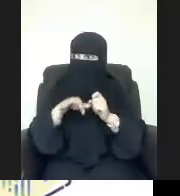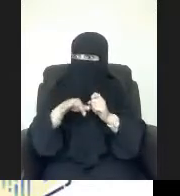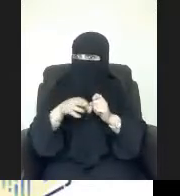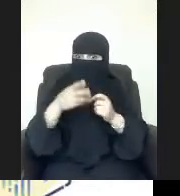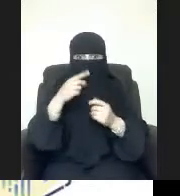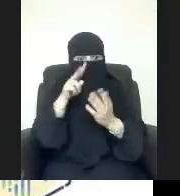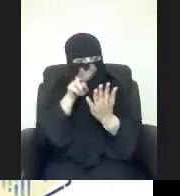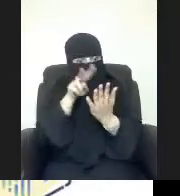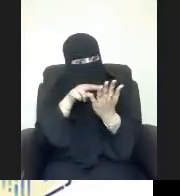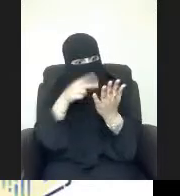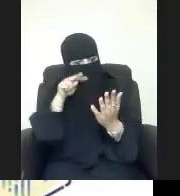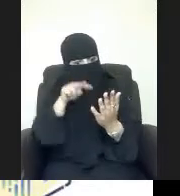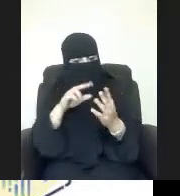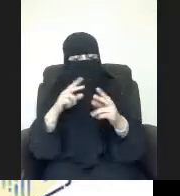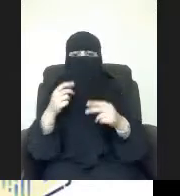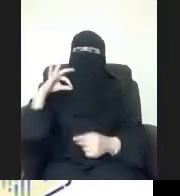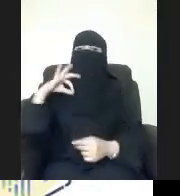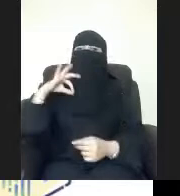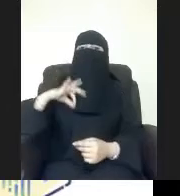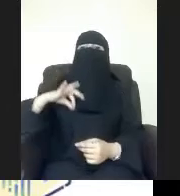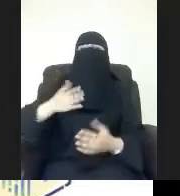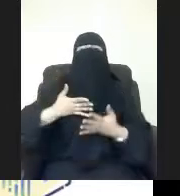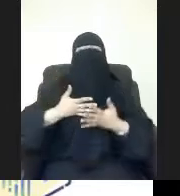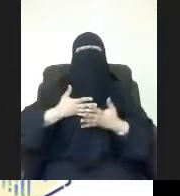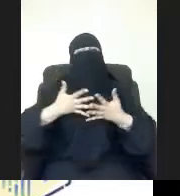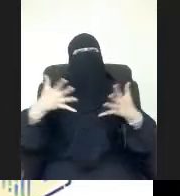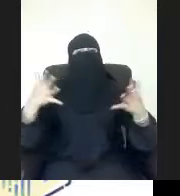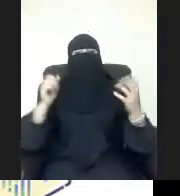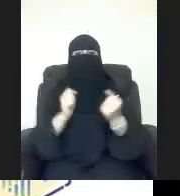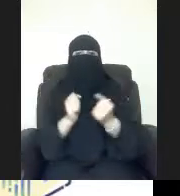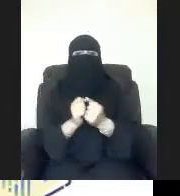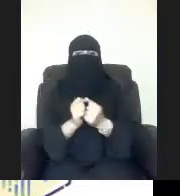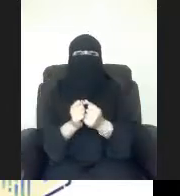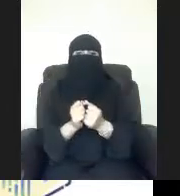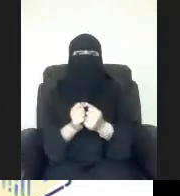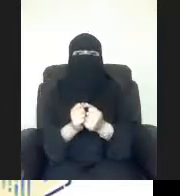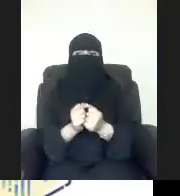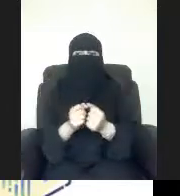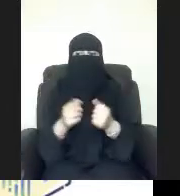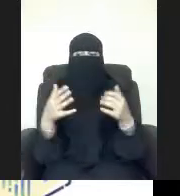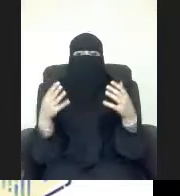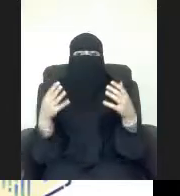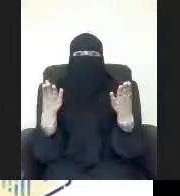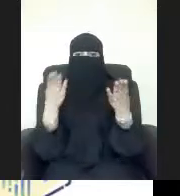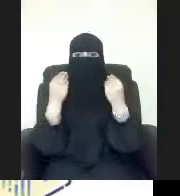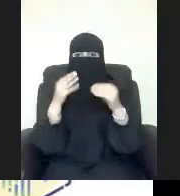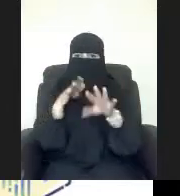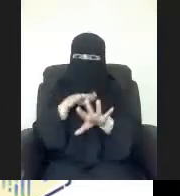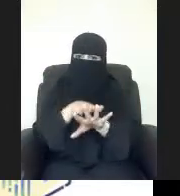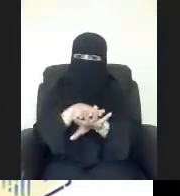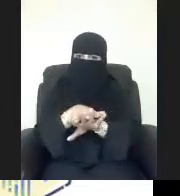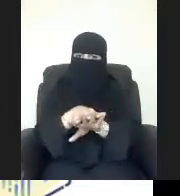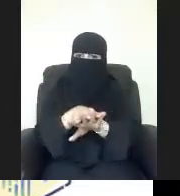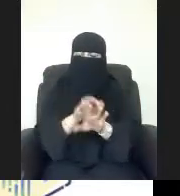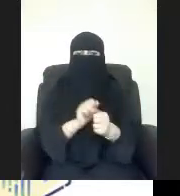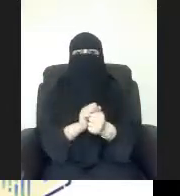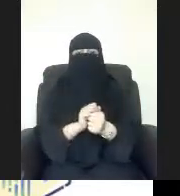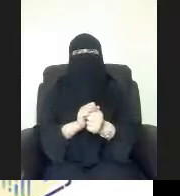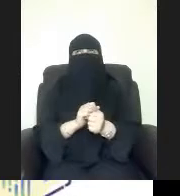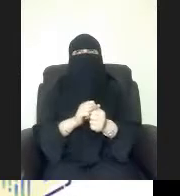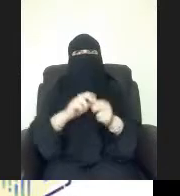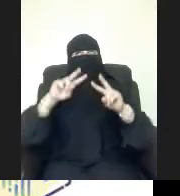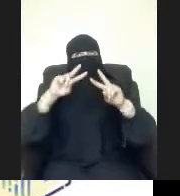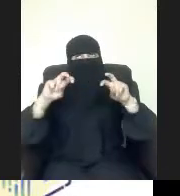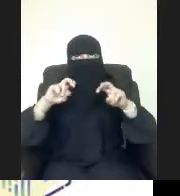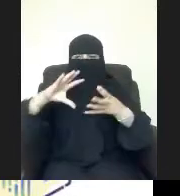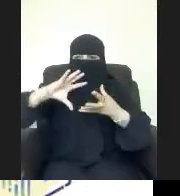أنه انتشار مفهوم التعلم المدمج وقت الأزمة، وقت جائحة كورونا، جعل العالم يبحث عن